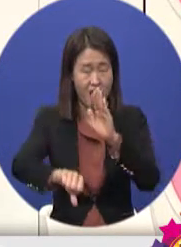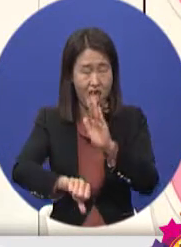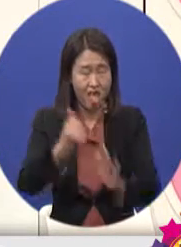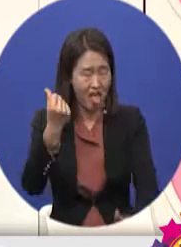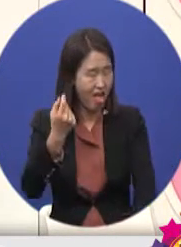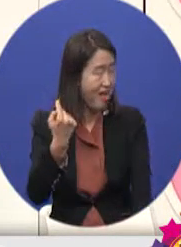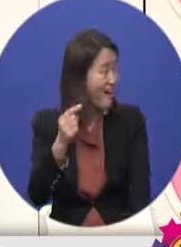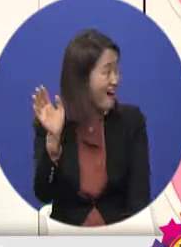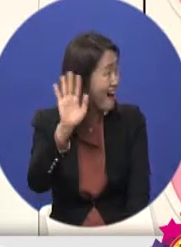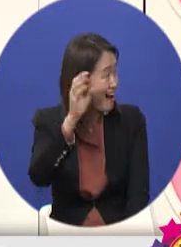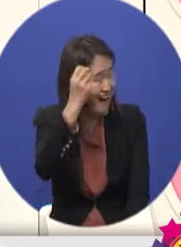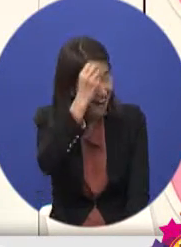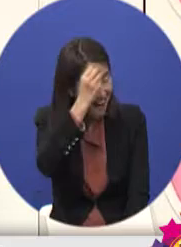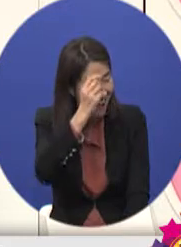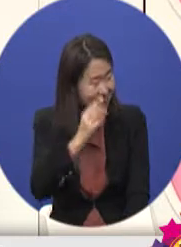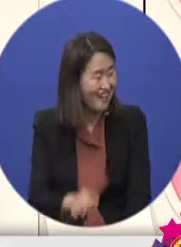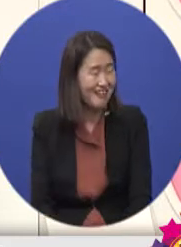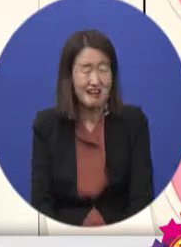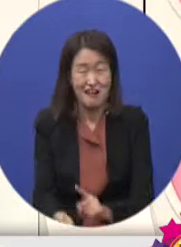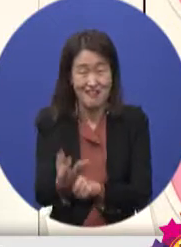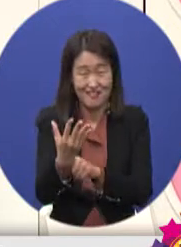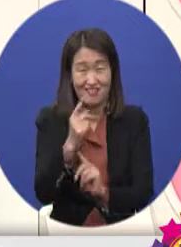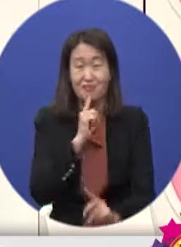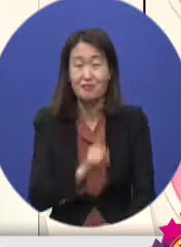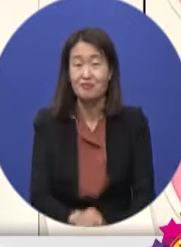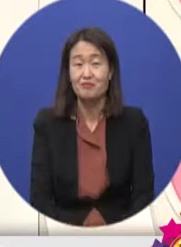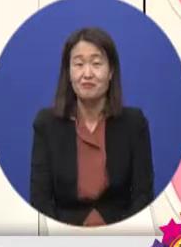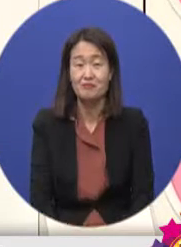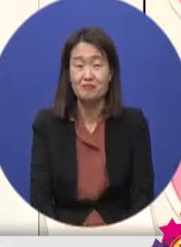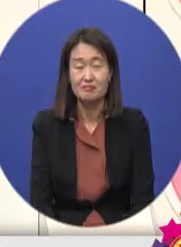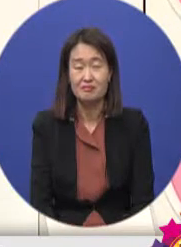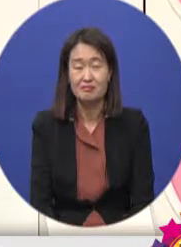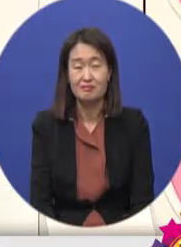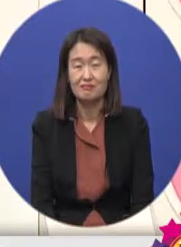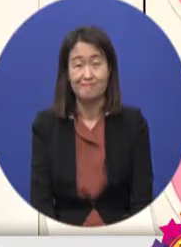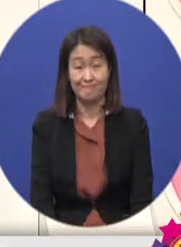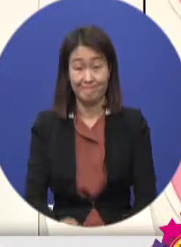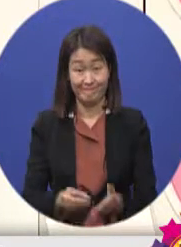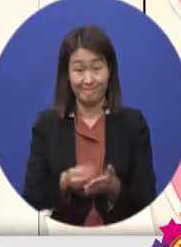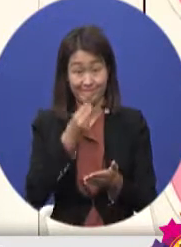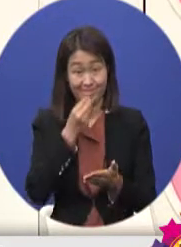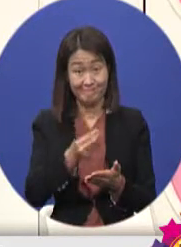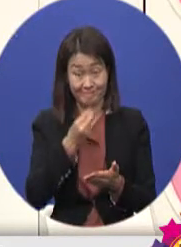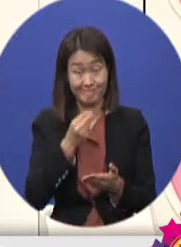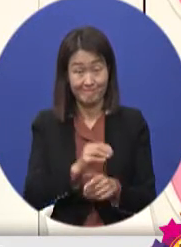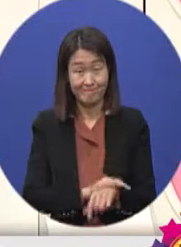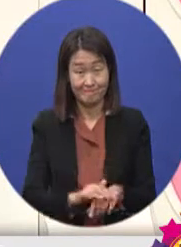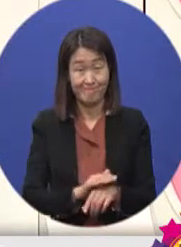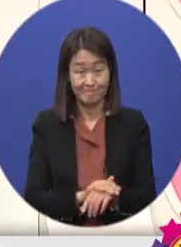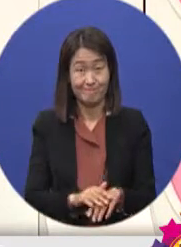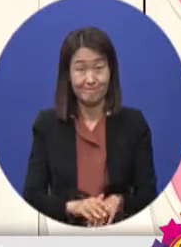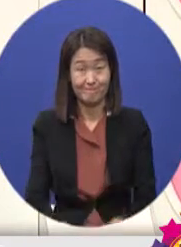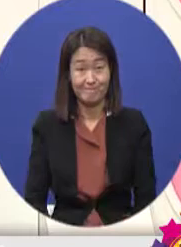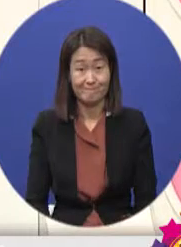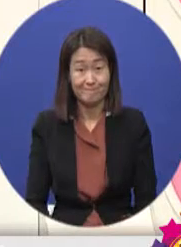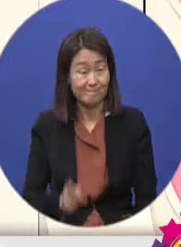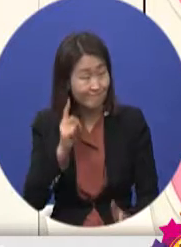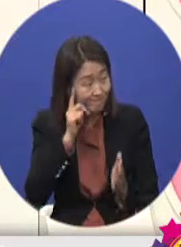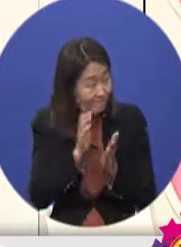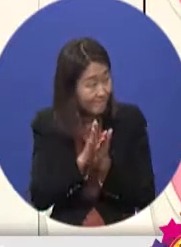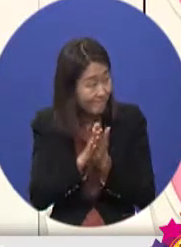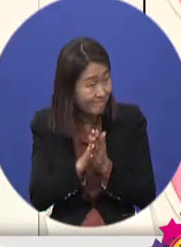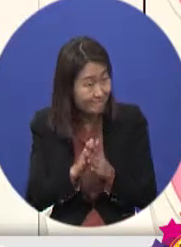하셨더라고요, 어제. 아, 예, 그 대농이죠. 예. 예. 그러니까 드실 거는 다 이렇게 농사 지어서 드세요?